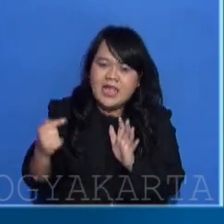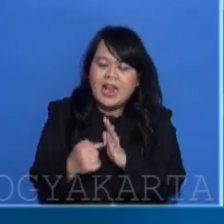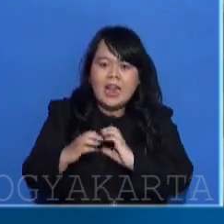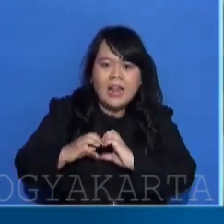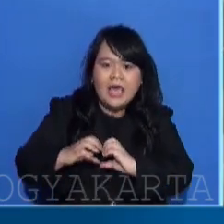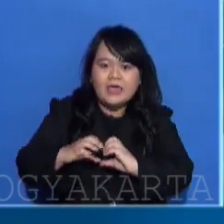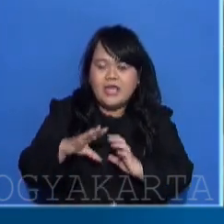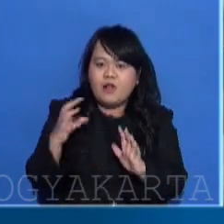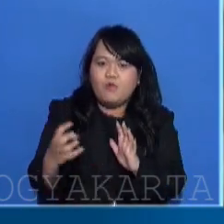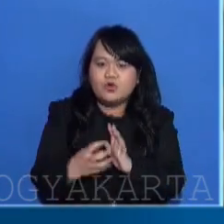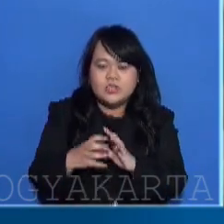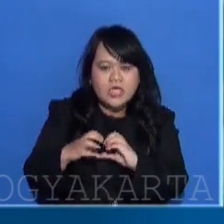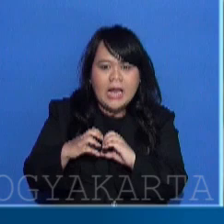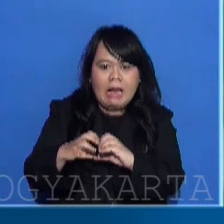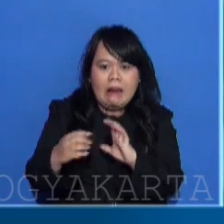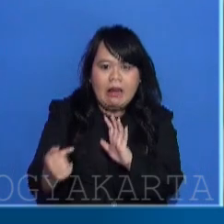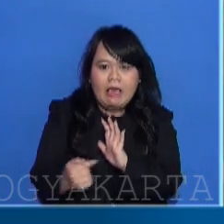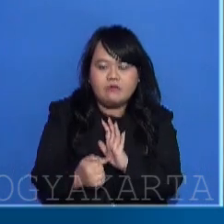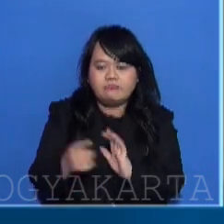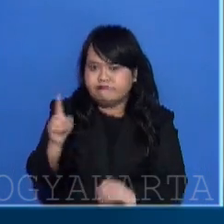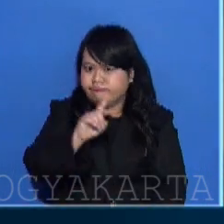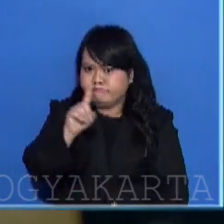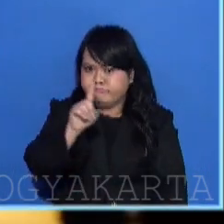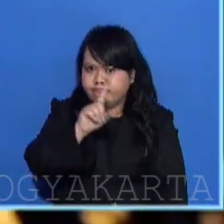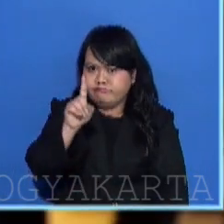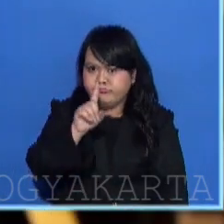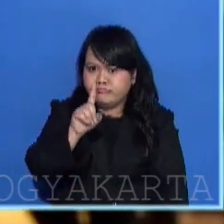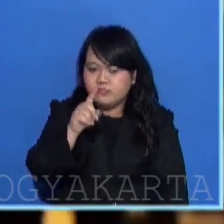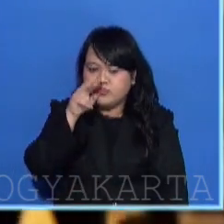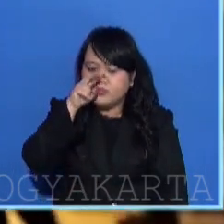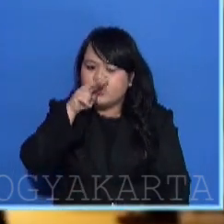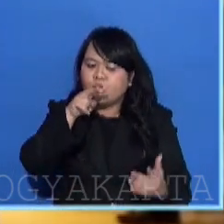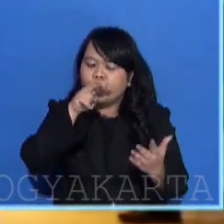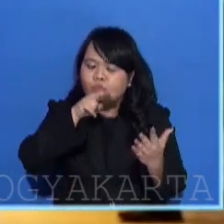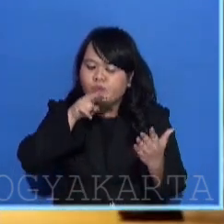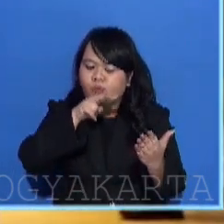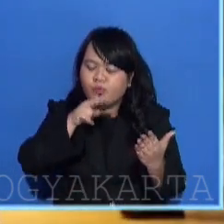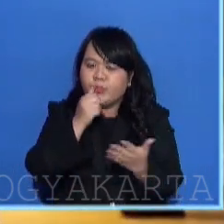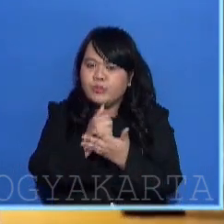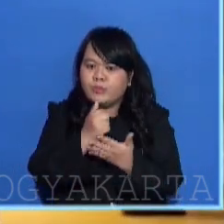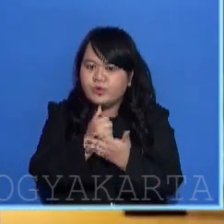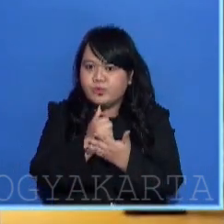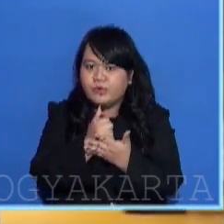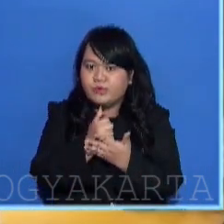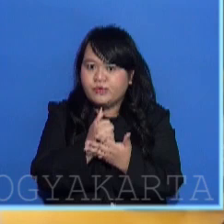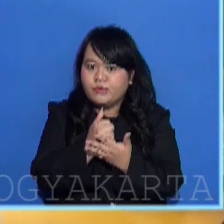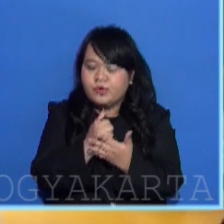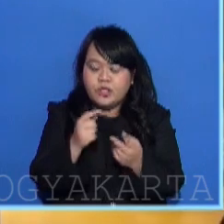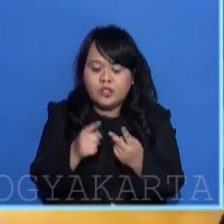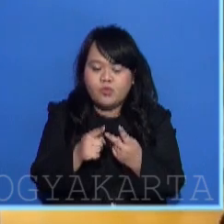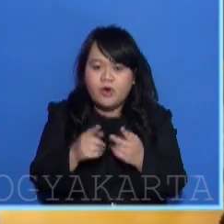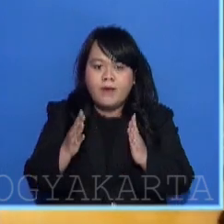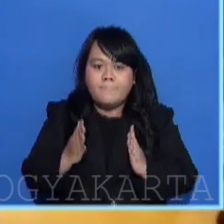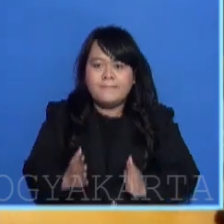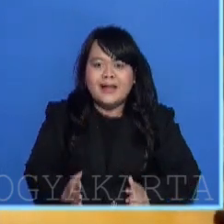misalnya ada postingan kemudian dikasih like itu pun tidak boleh ya dipantau itu ya yang kedua peran